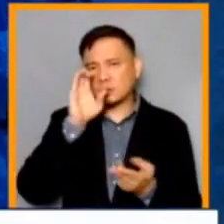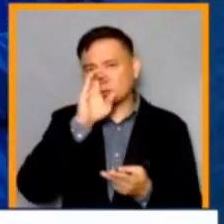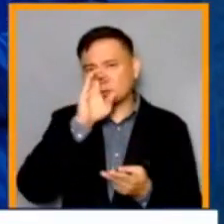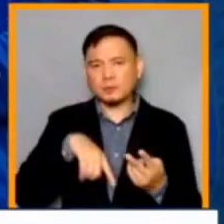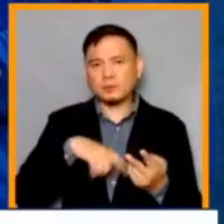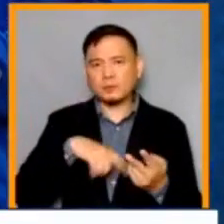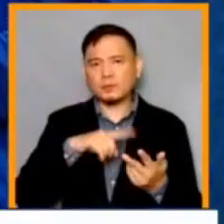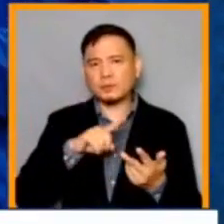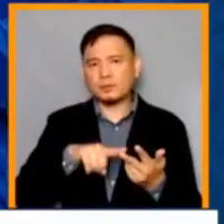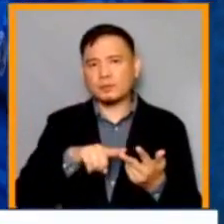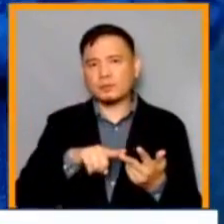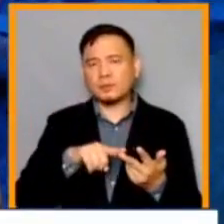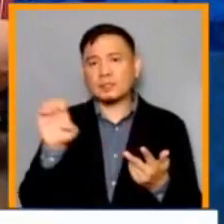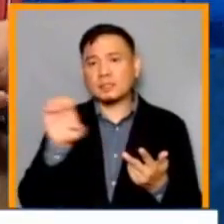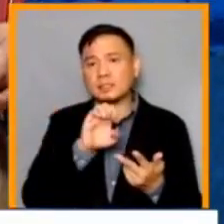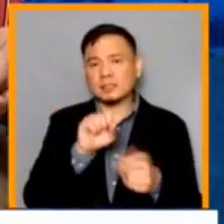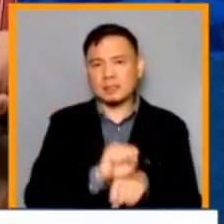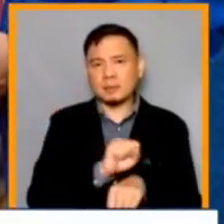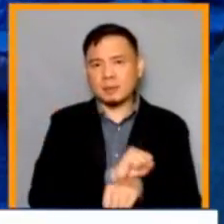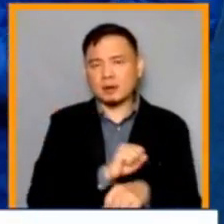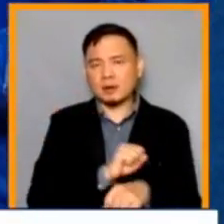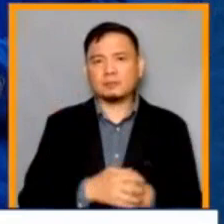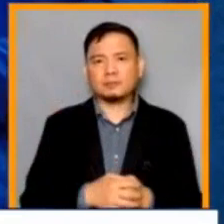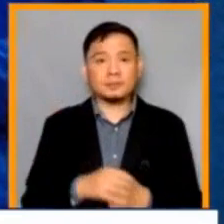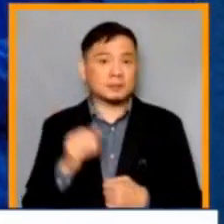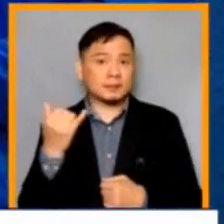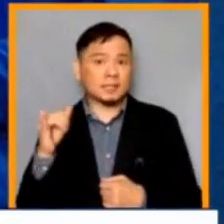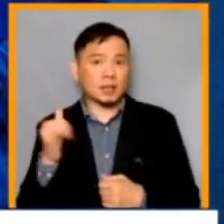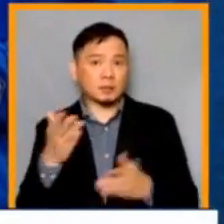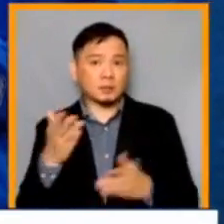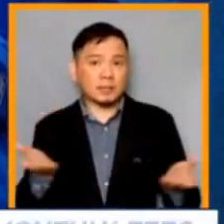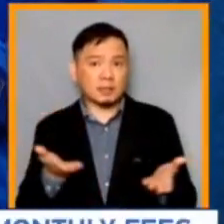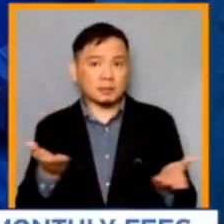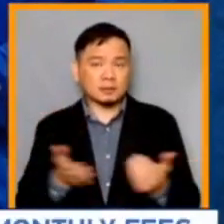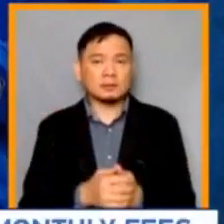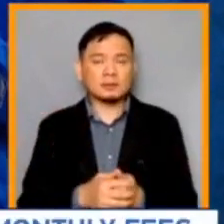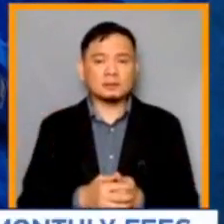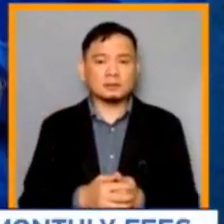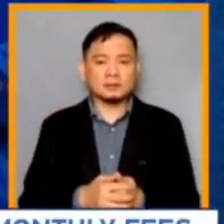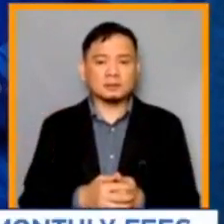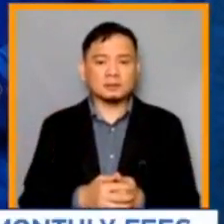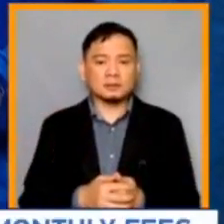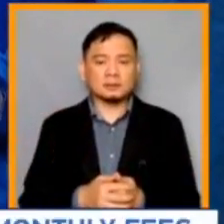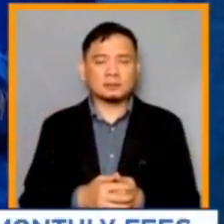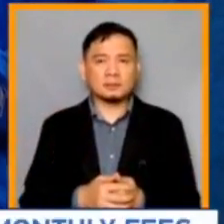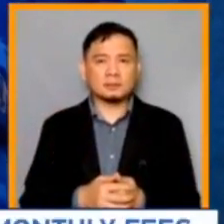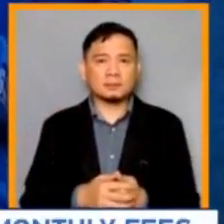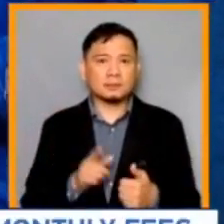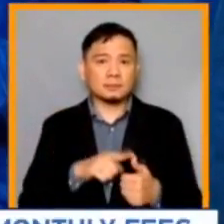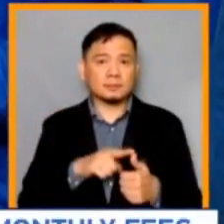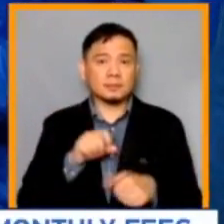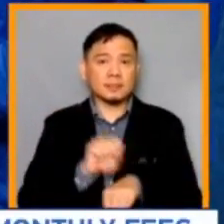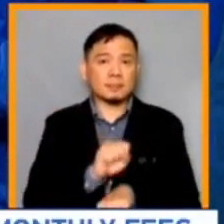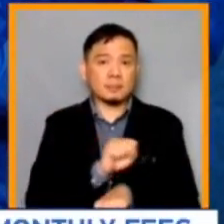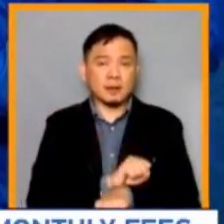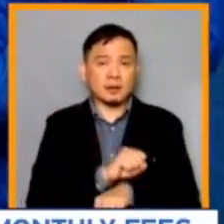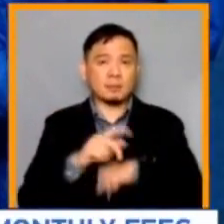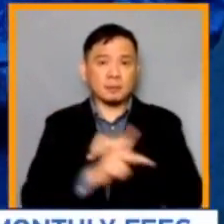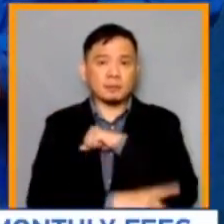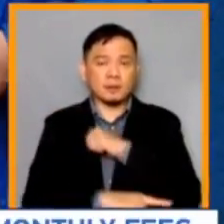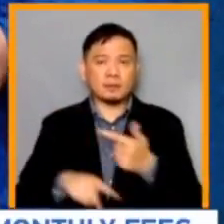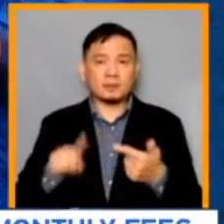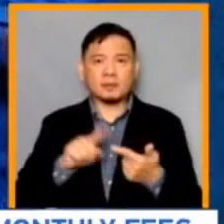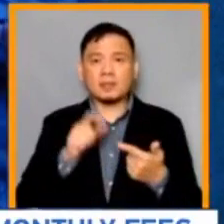eastern Samar. Yellow rainfall warning naman ang nakataas dito sa may Samar province at dyan sa may Leyte